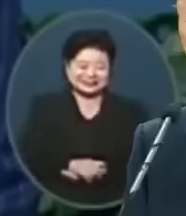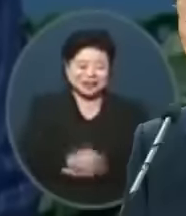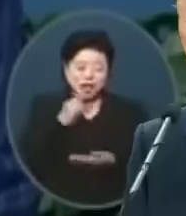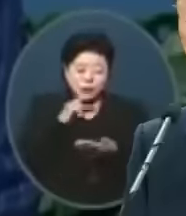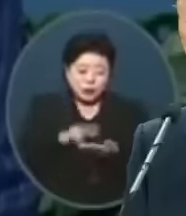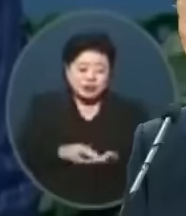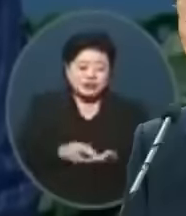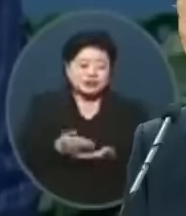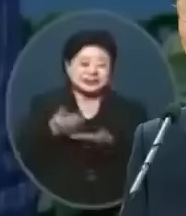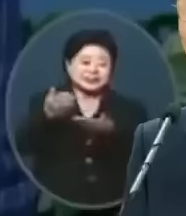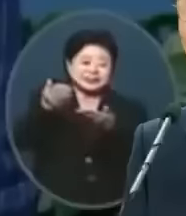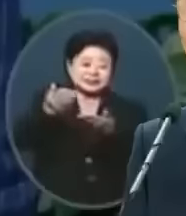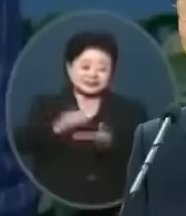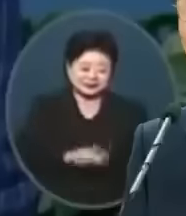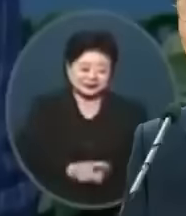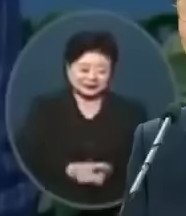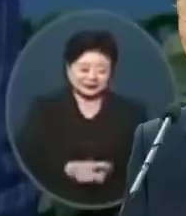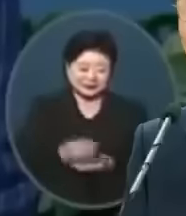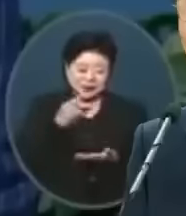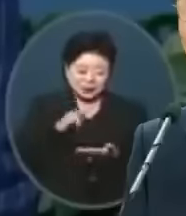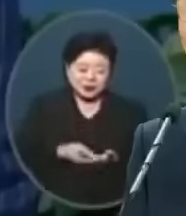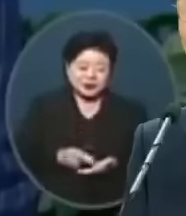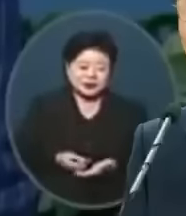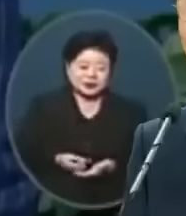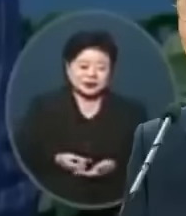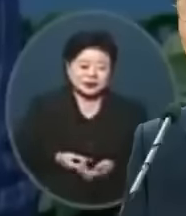편지를 써서 봉투에 넣어서